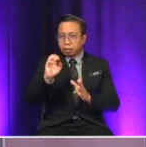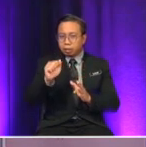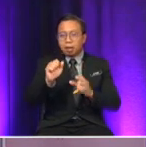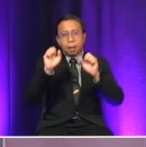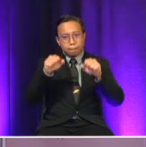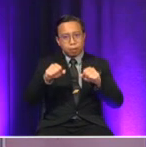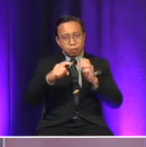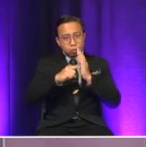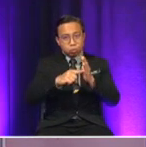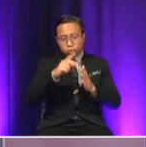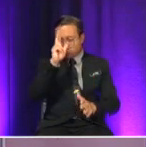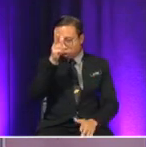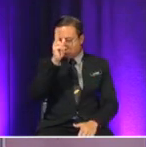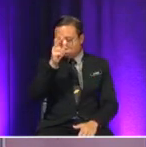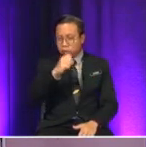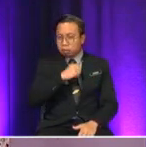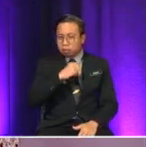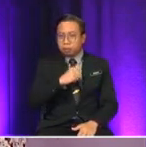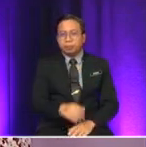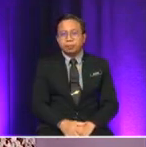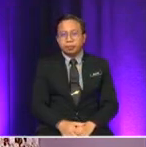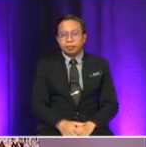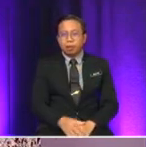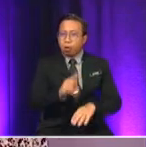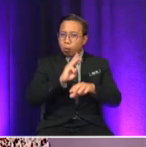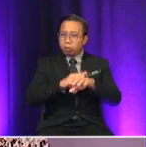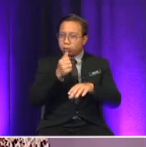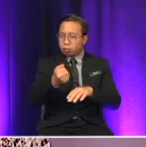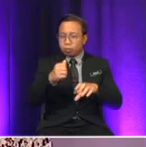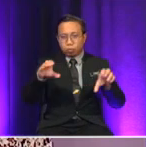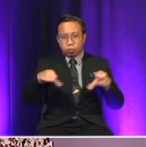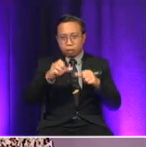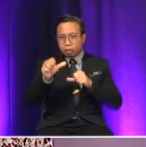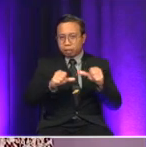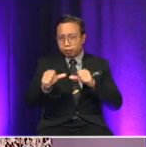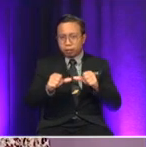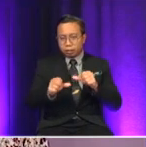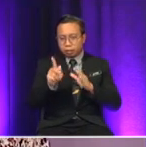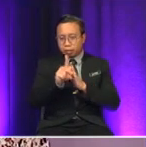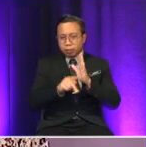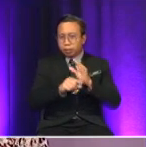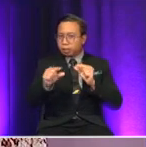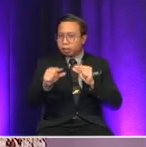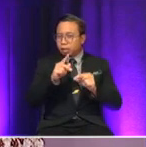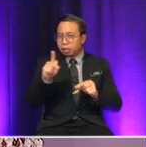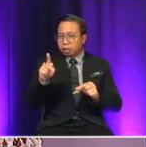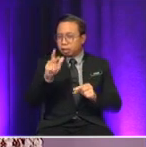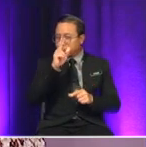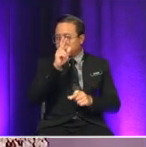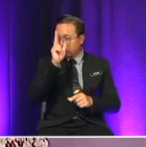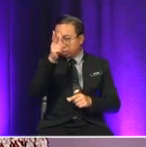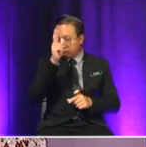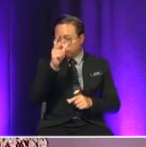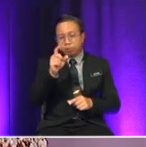menonjolkan kreativiti mereka sendiri tau. Jadi sewaktu kamu menjalankan aktiviti pergerakan kreatif, pastikan